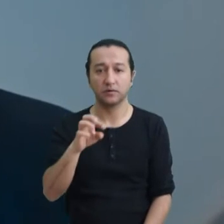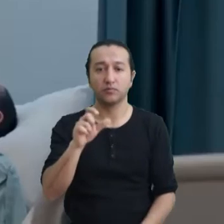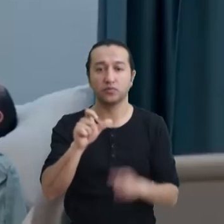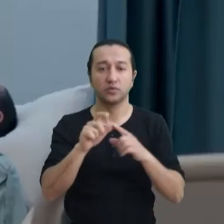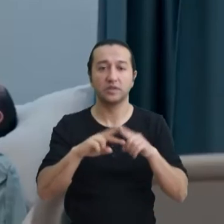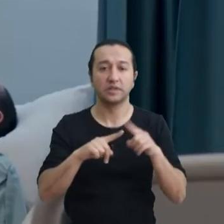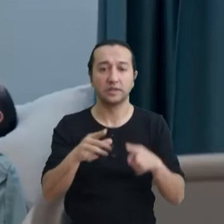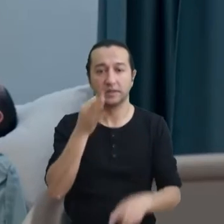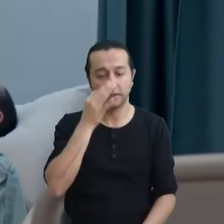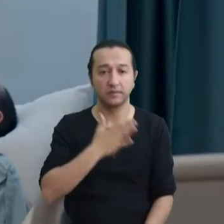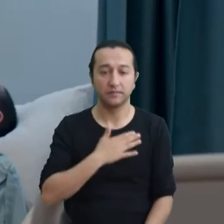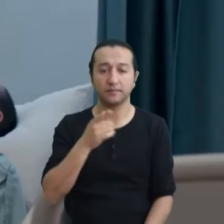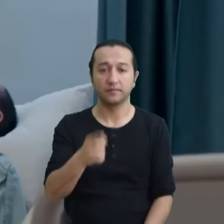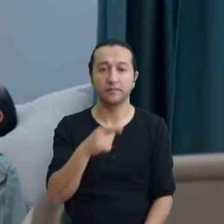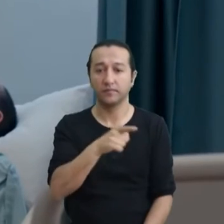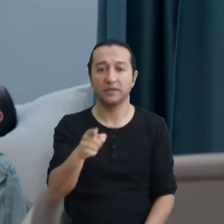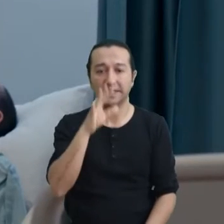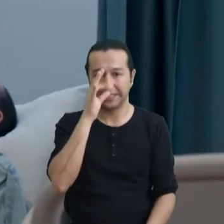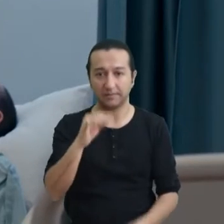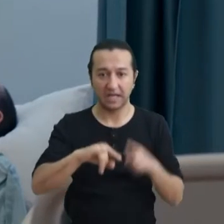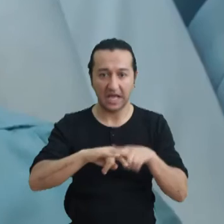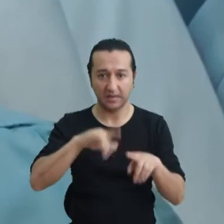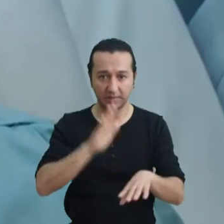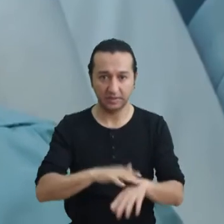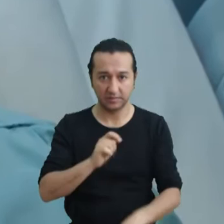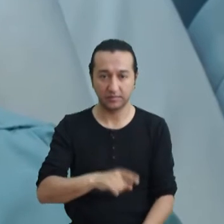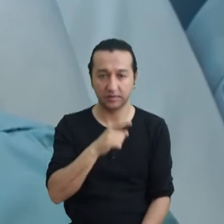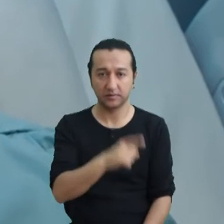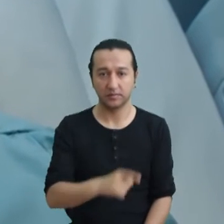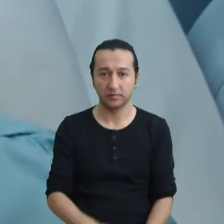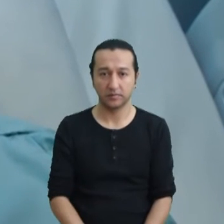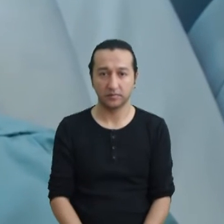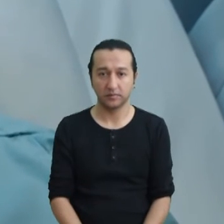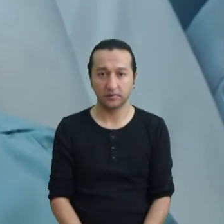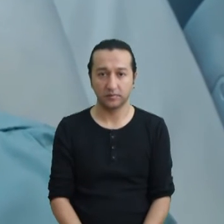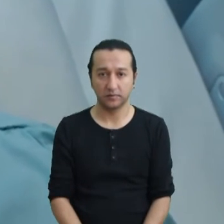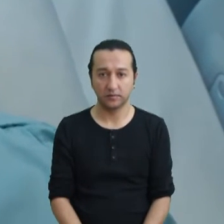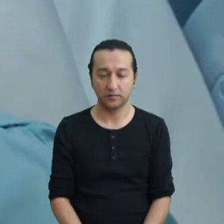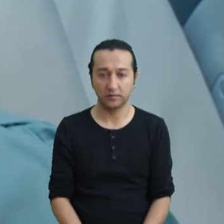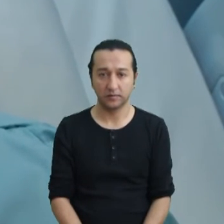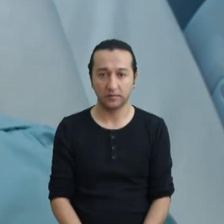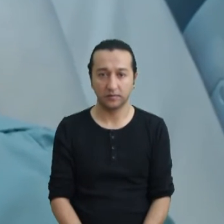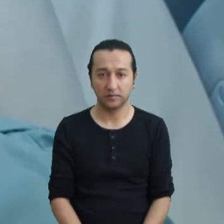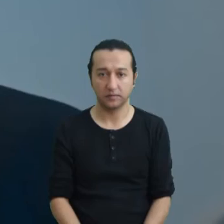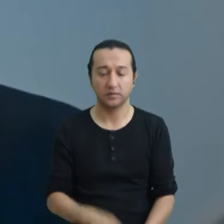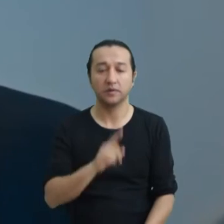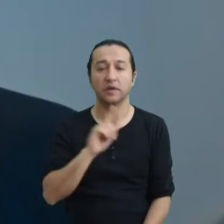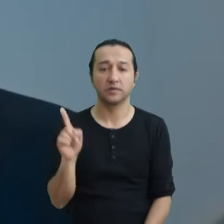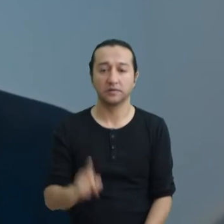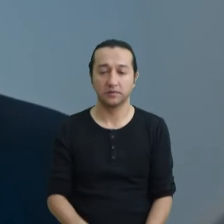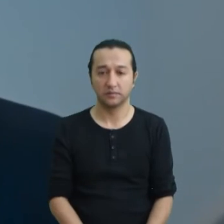Pusat'ım, bunu sana hakkı mı yaptı? Hayır diye kafa salladı.